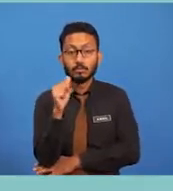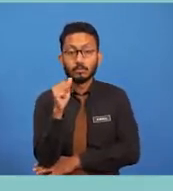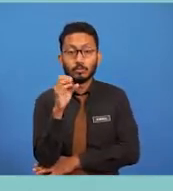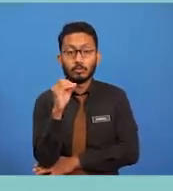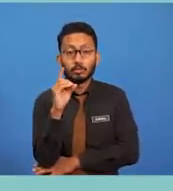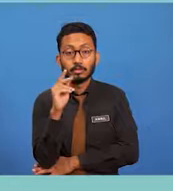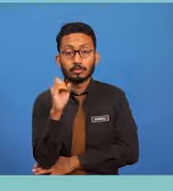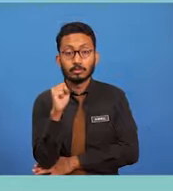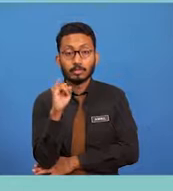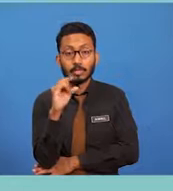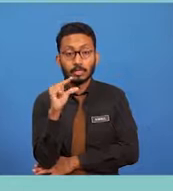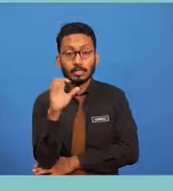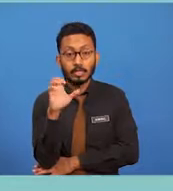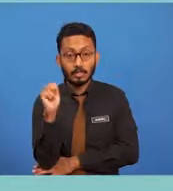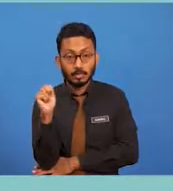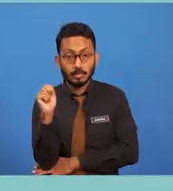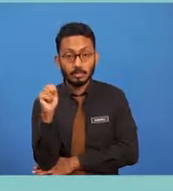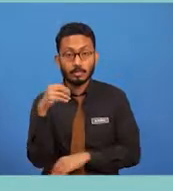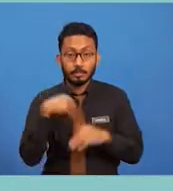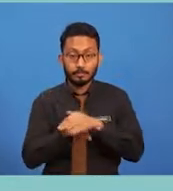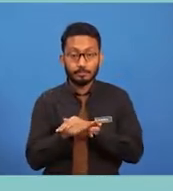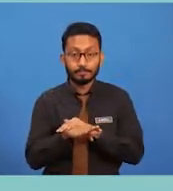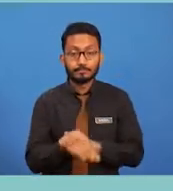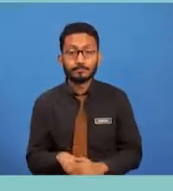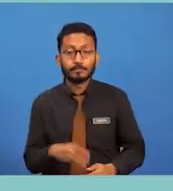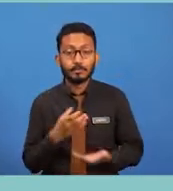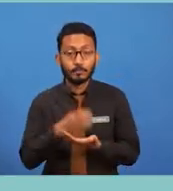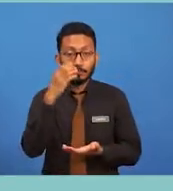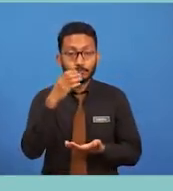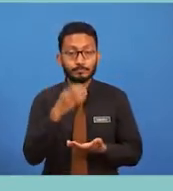CO4 ke dalam sebuah tabung uji.